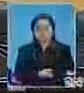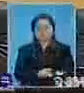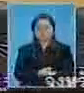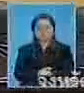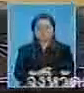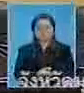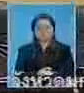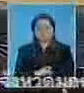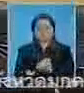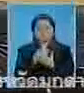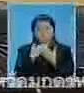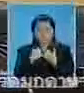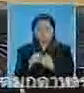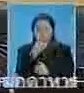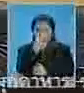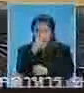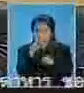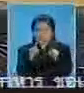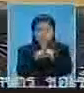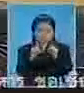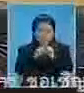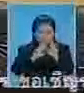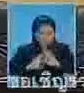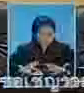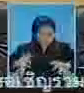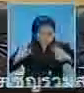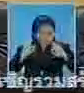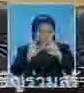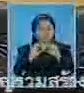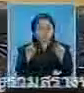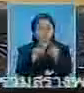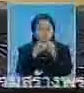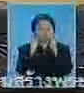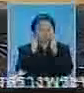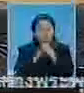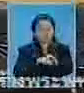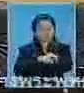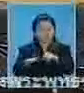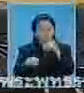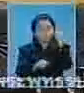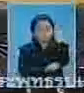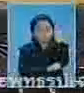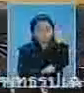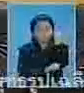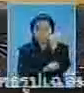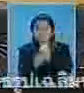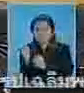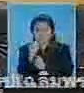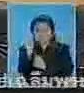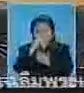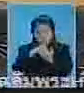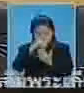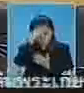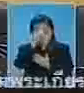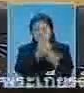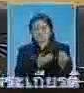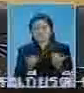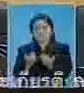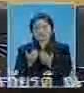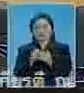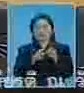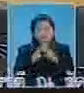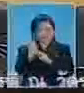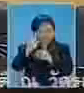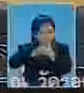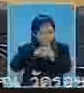ได้ตระหนักอีกว่าค่าใช้จ่ายที่สำคัญส่วนหนึ่งของพี่น้องประชาชนที่ยากจนก็คือค่าเรียนของลูกหลานจึงได้จัดนโ